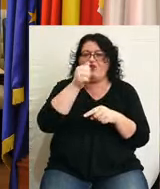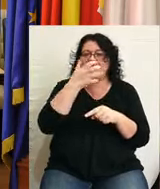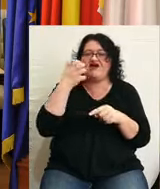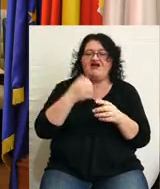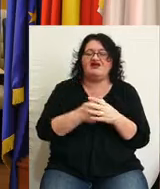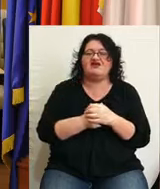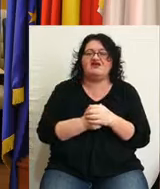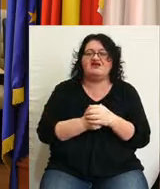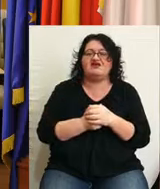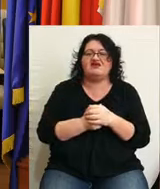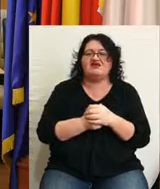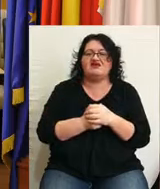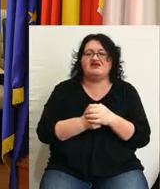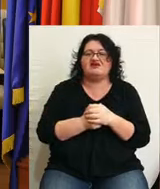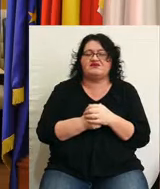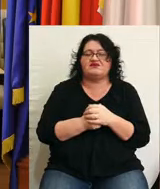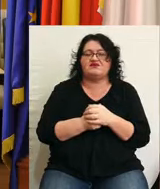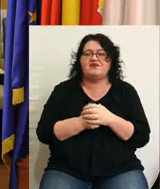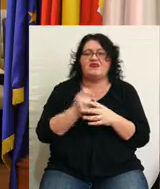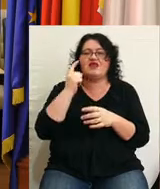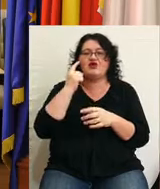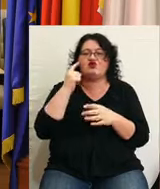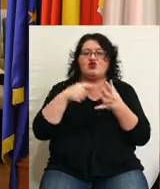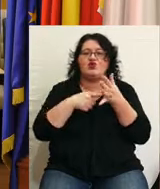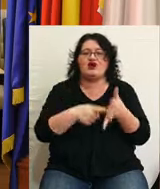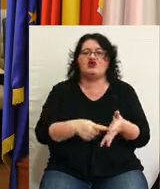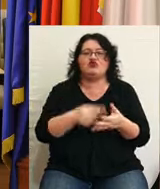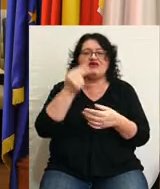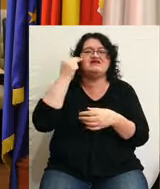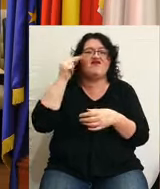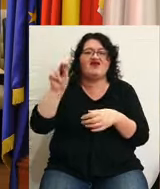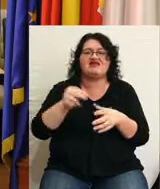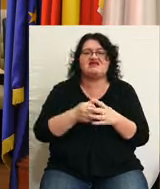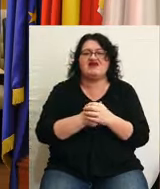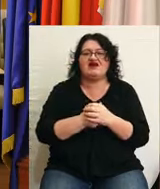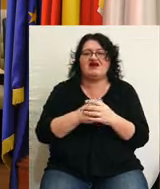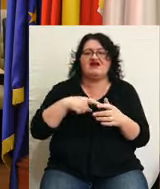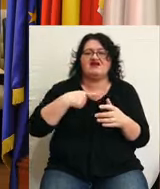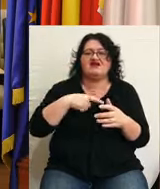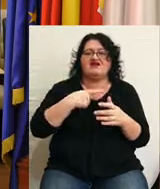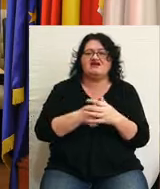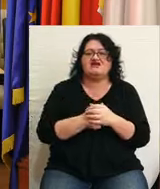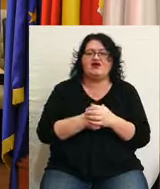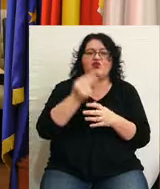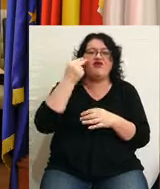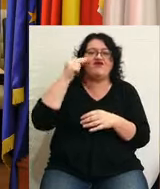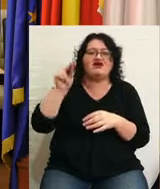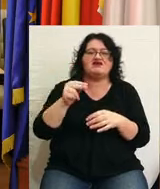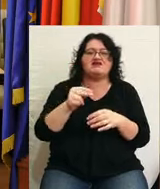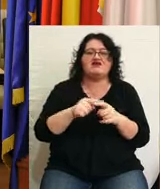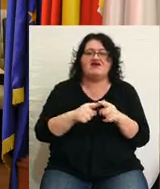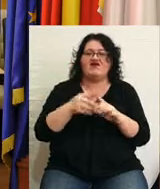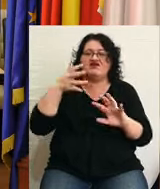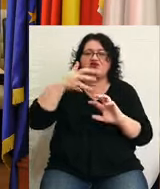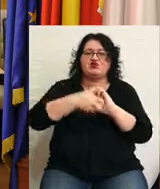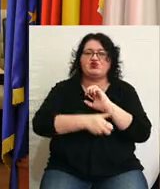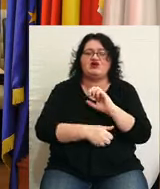caldă. Eu știu că această veste este o veste